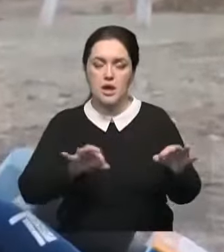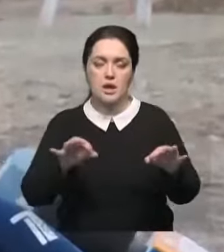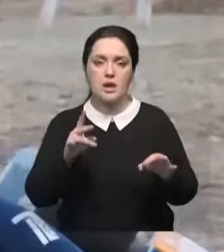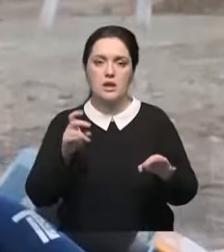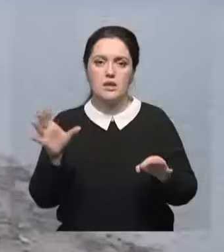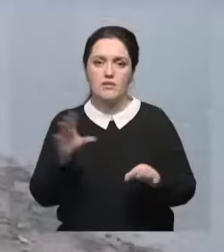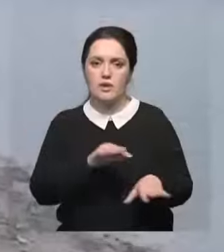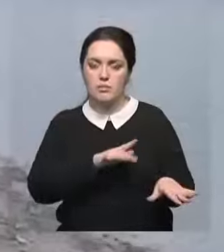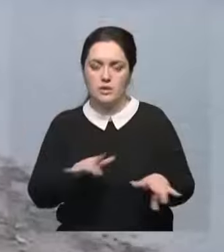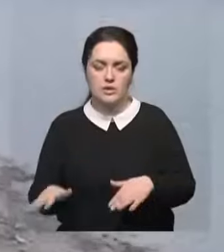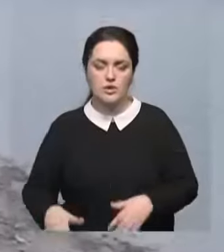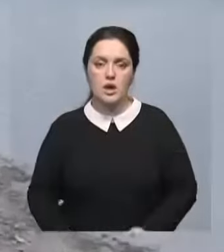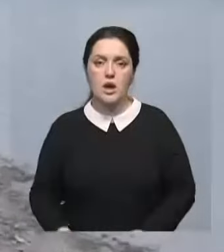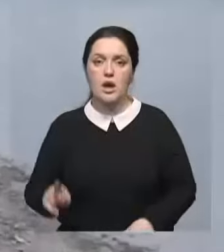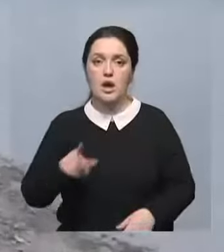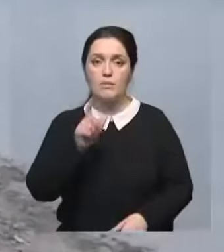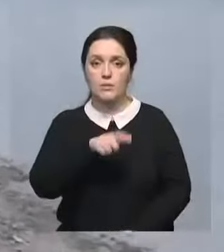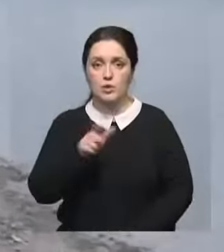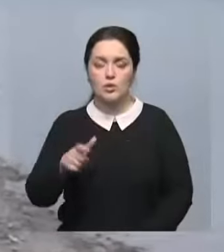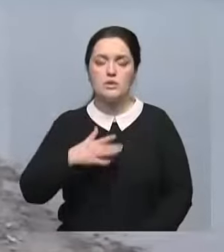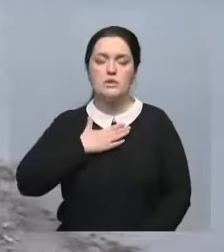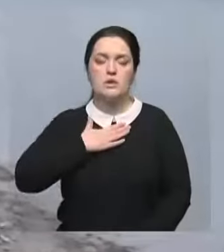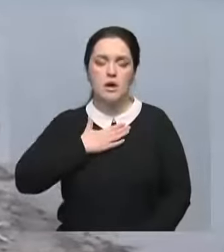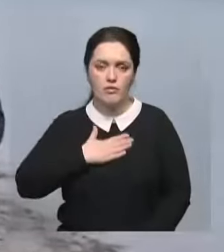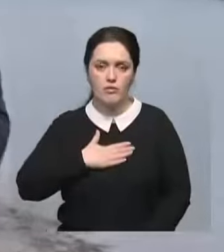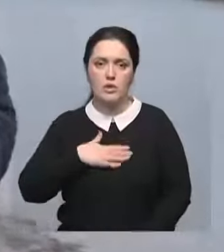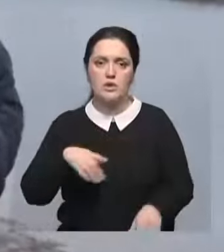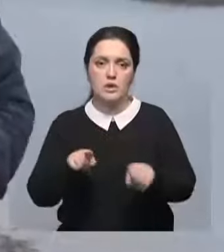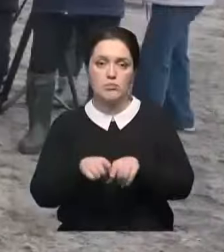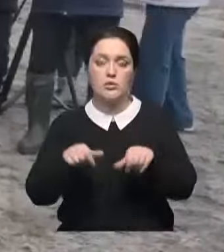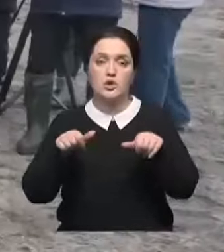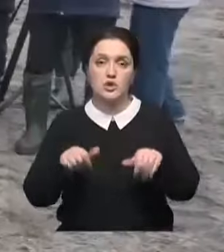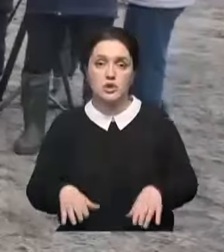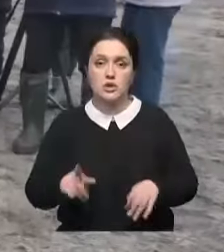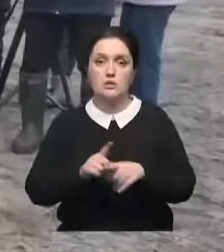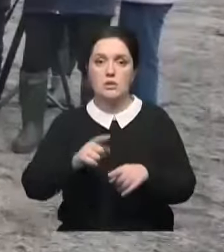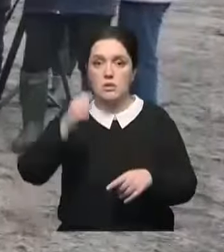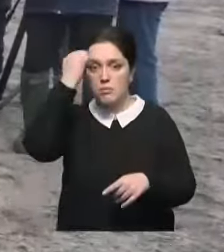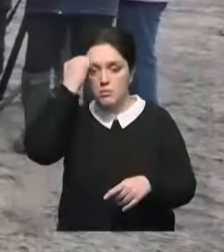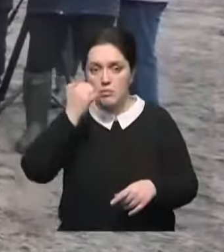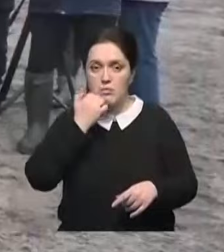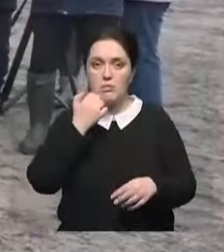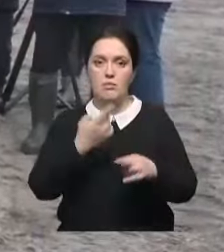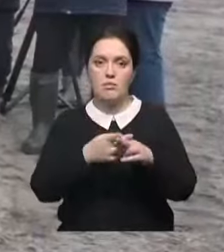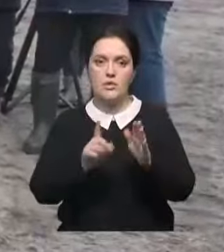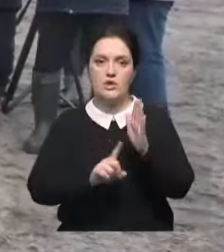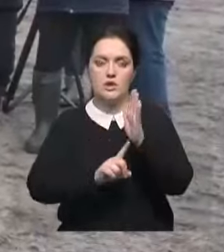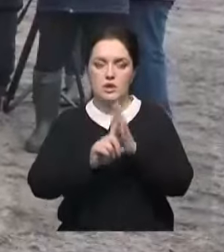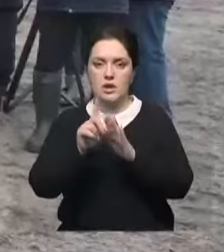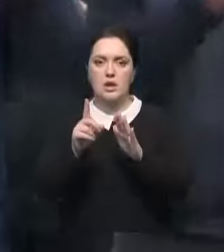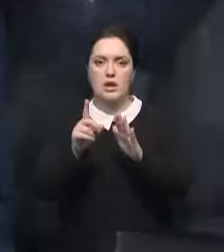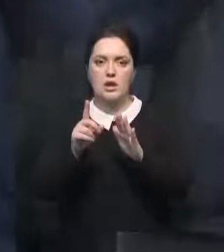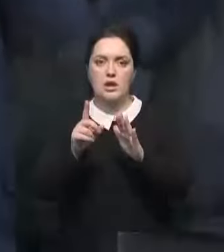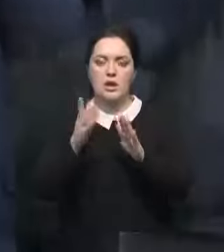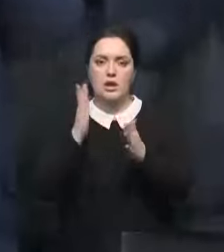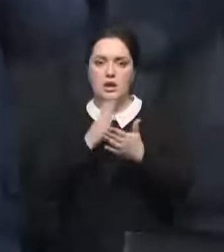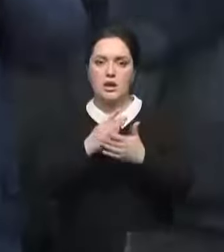всех процедур. Местные жители довольны таким решением. Старожилы тоже благословили все начинания и по традиции провели